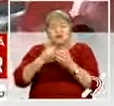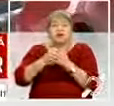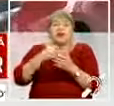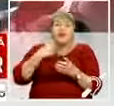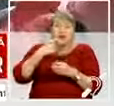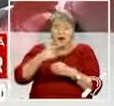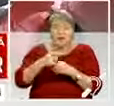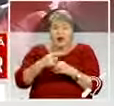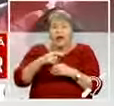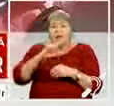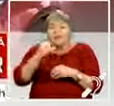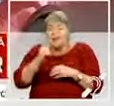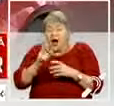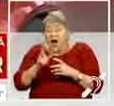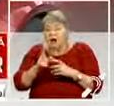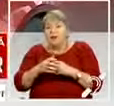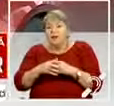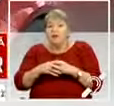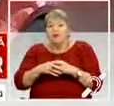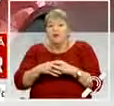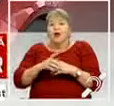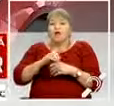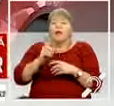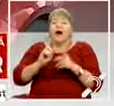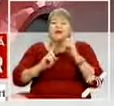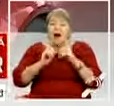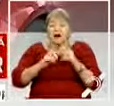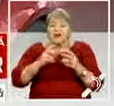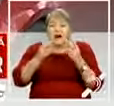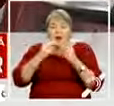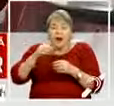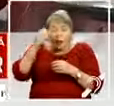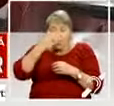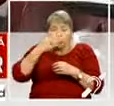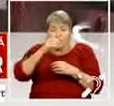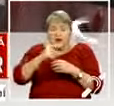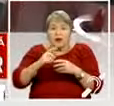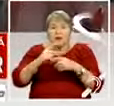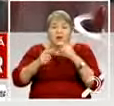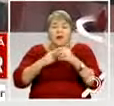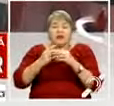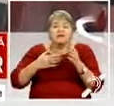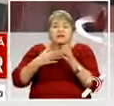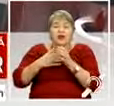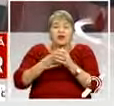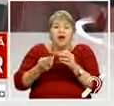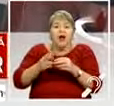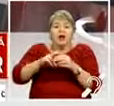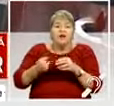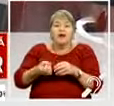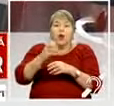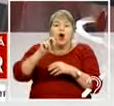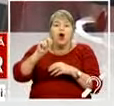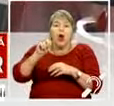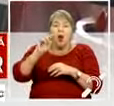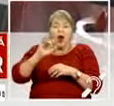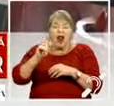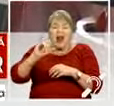dar asta spun surse oficiale doar în situația în care prețul motorinei ar urma să ajungă din nou la 9 lei.